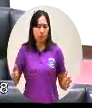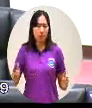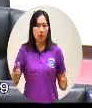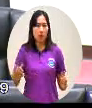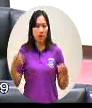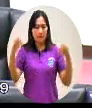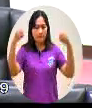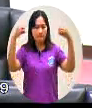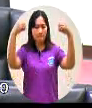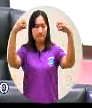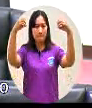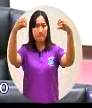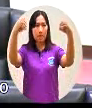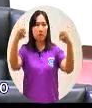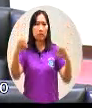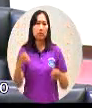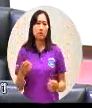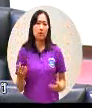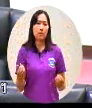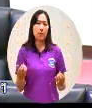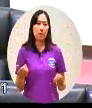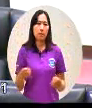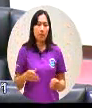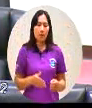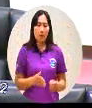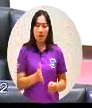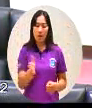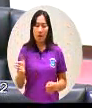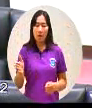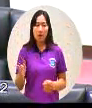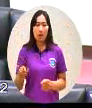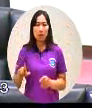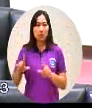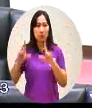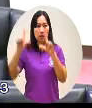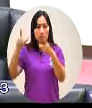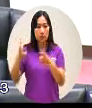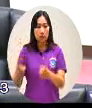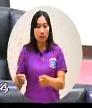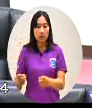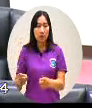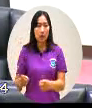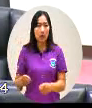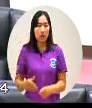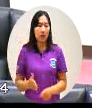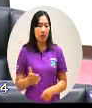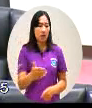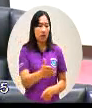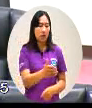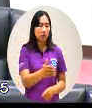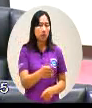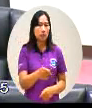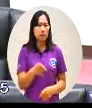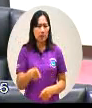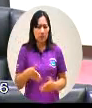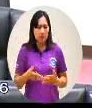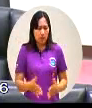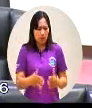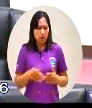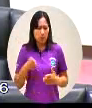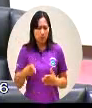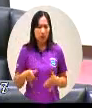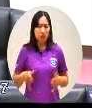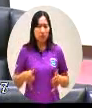无，这条是为东港的呢，这条为东港，这条路两条路，东林西路咱要拓宽呢，一条王公路，这里重要的一个复杂路